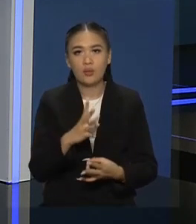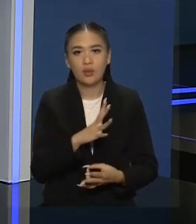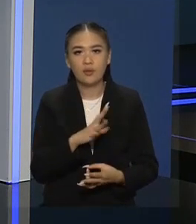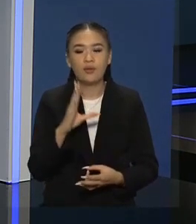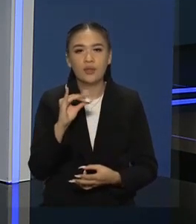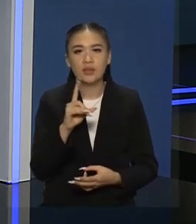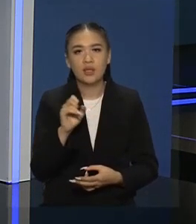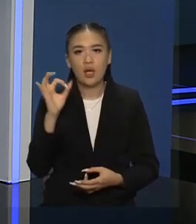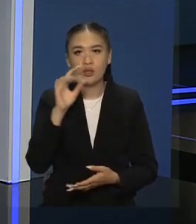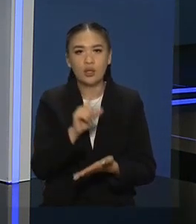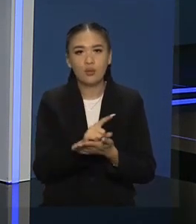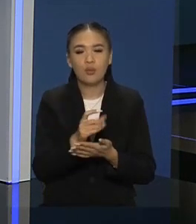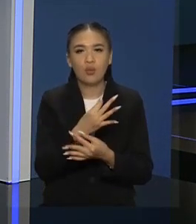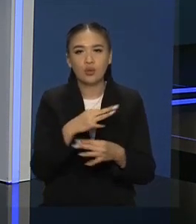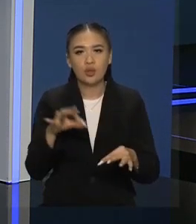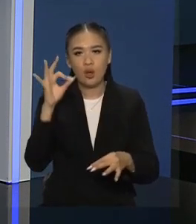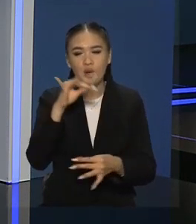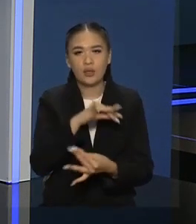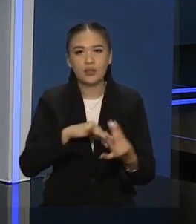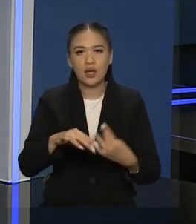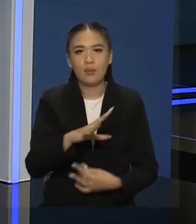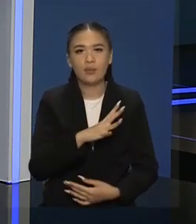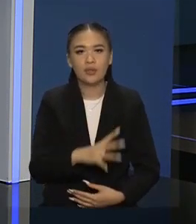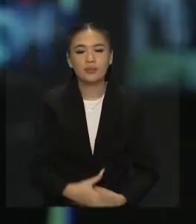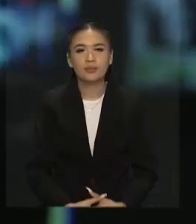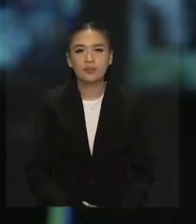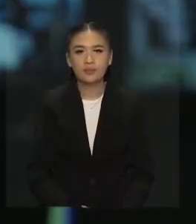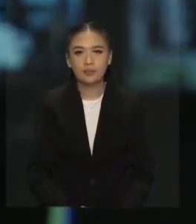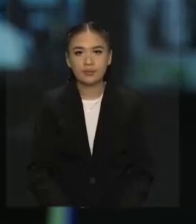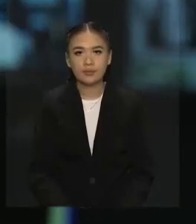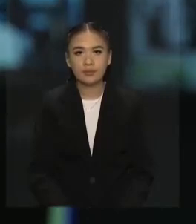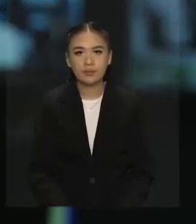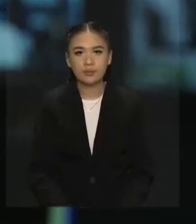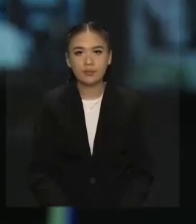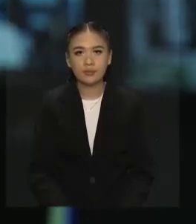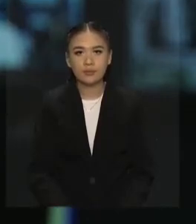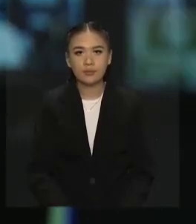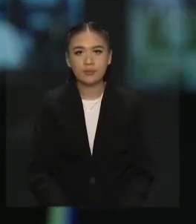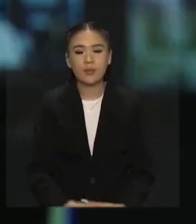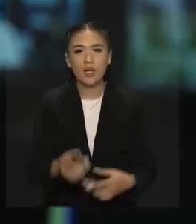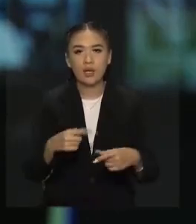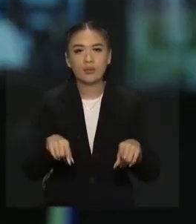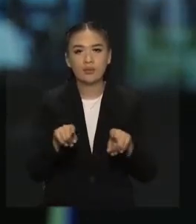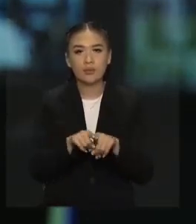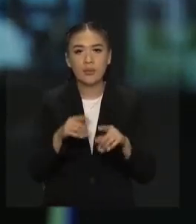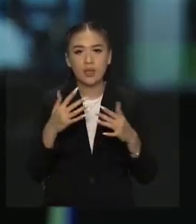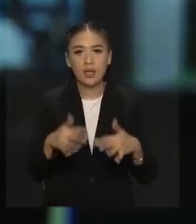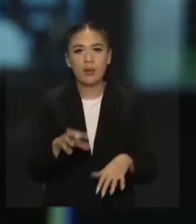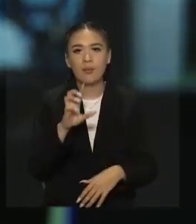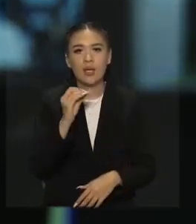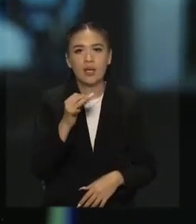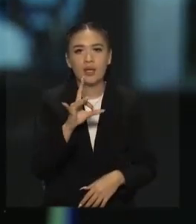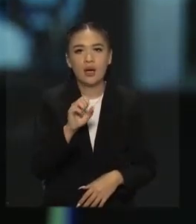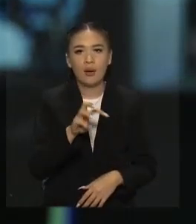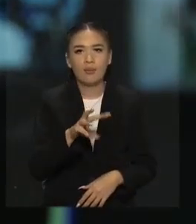Визалық талаптардан босату мәселесі де сөз болды. Осындай мәмледен кейін Бейрам